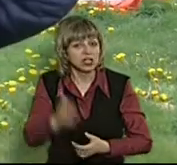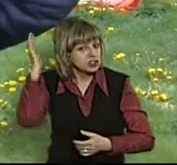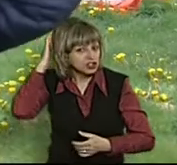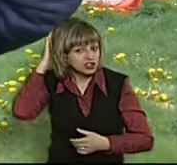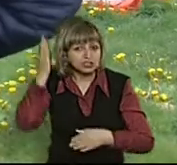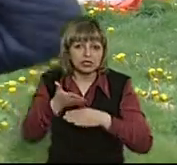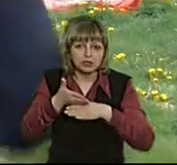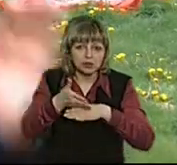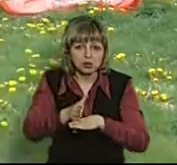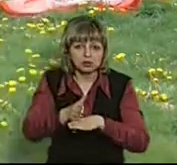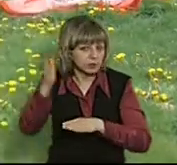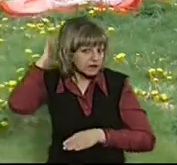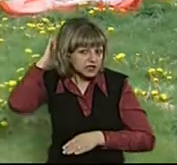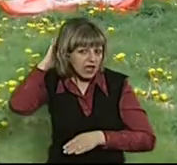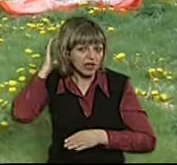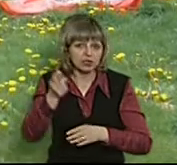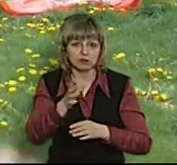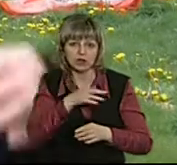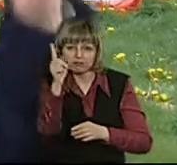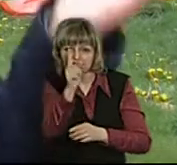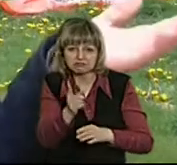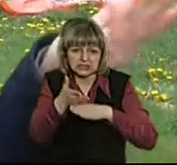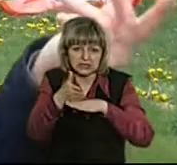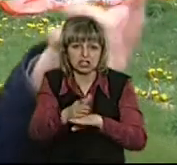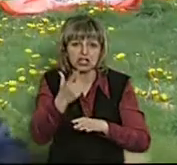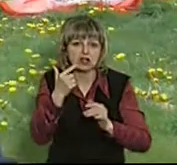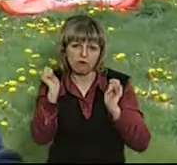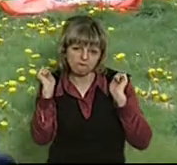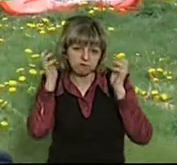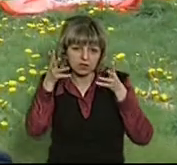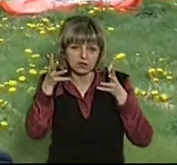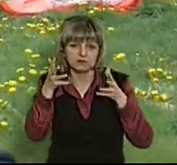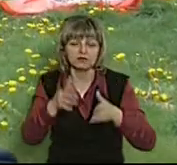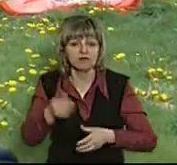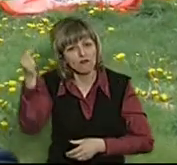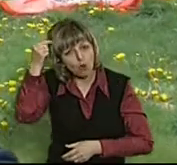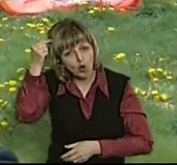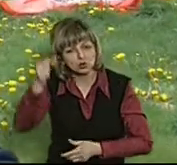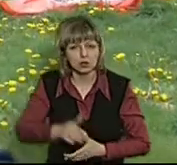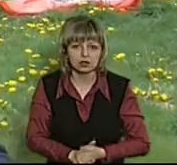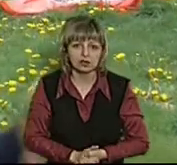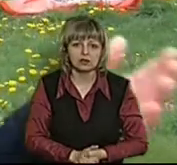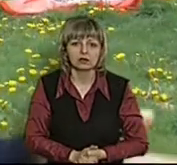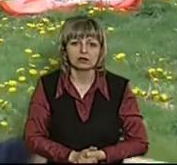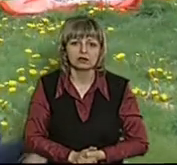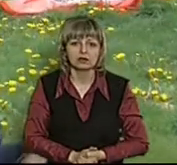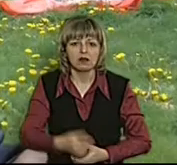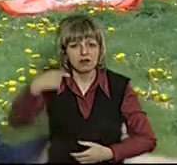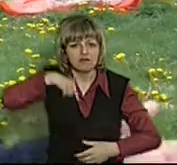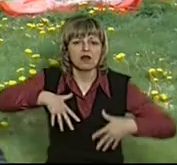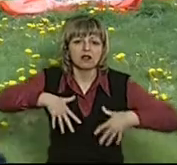Черепа тут розбив взаді, і тут отрішня була, і крововилив пішов в мозок йому. в легенях